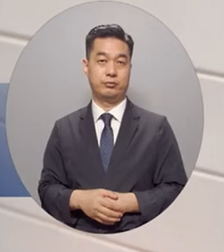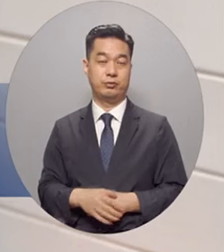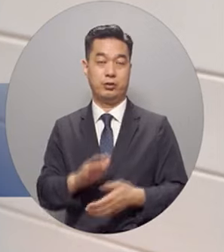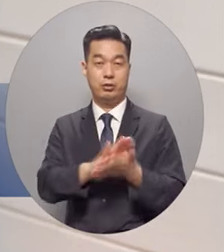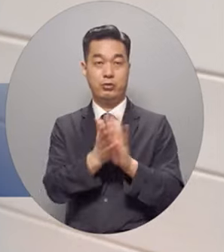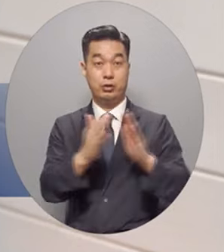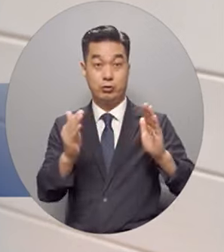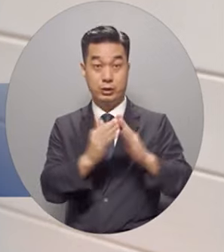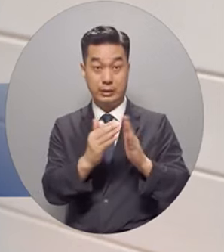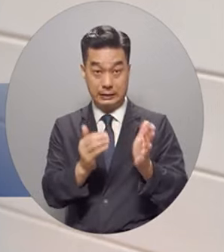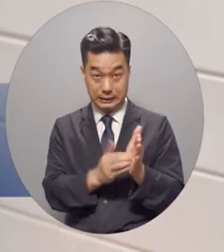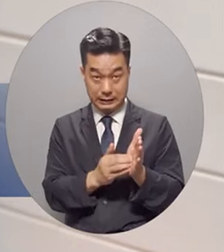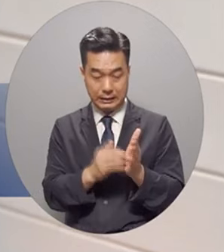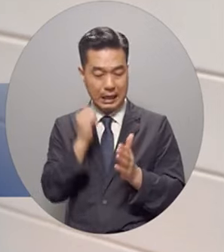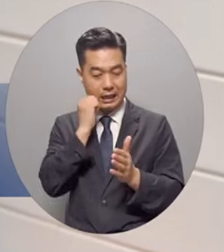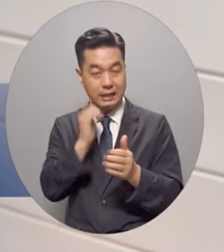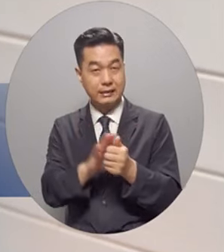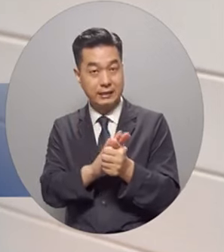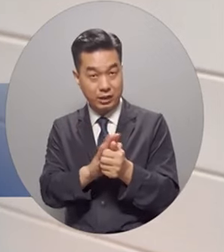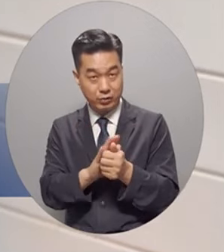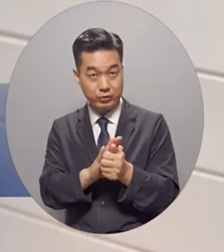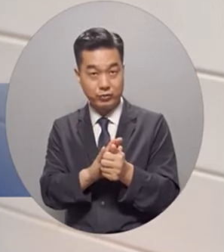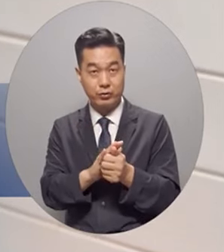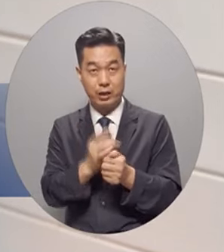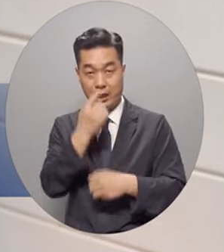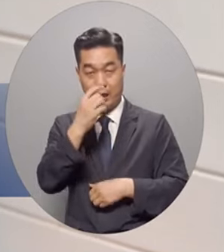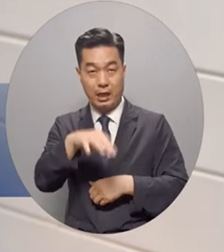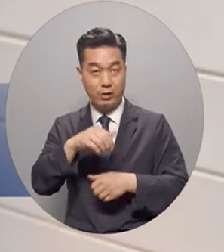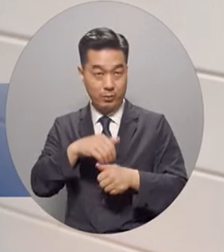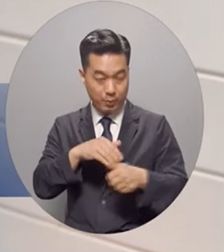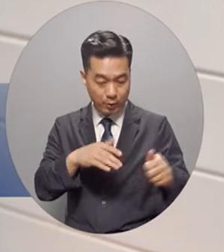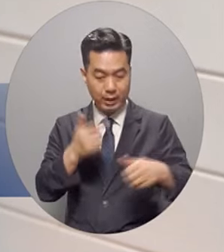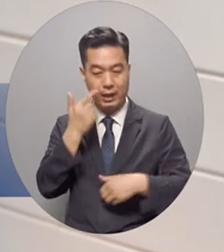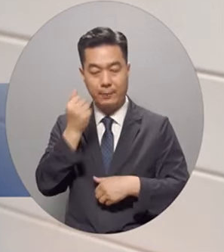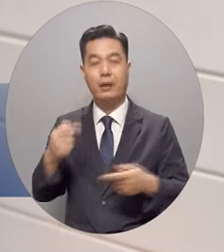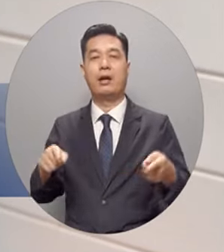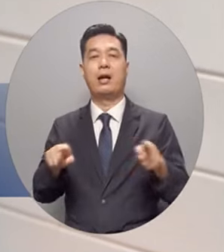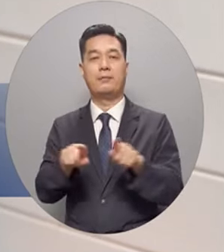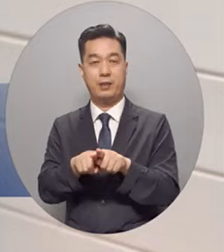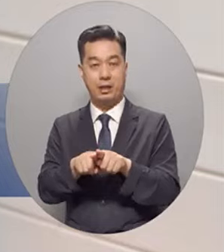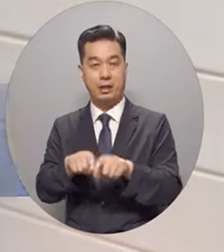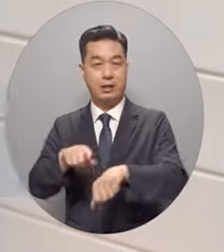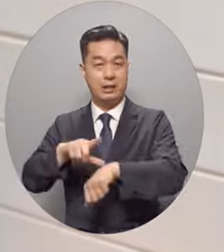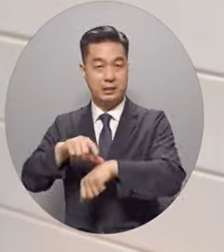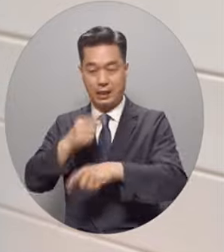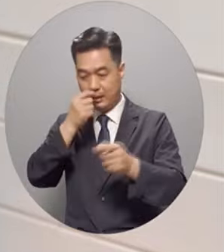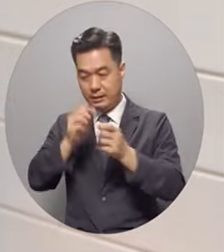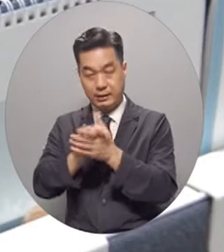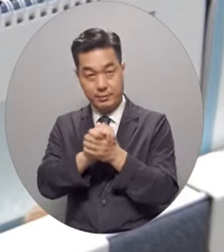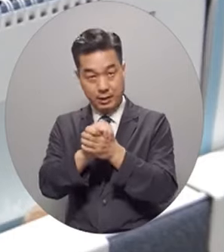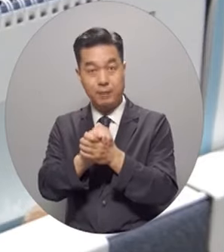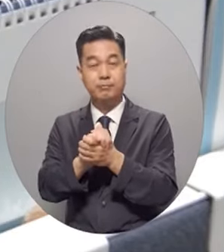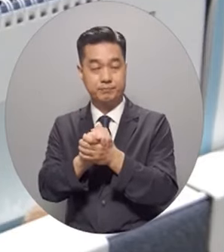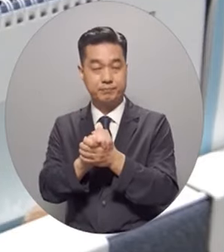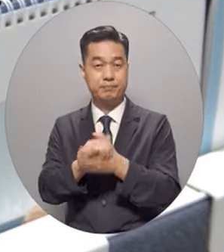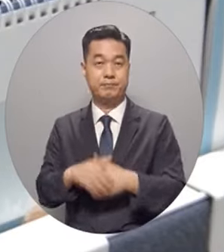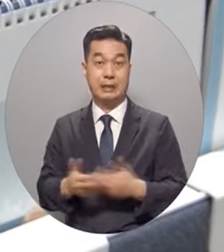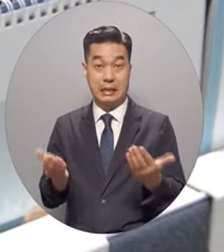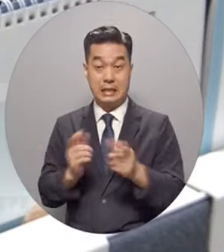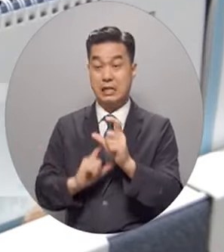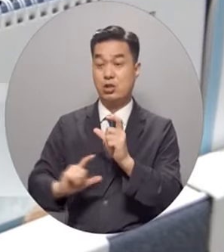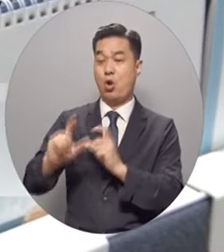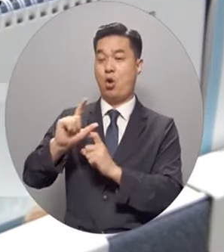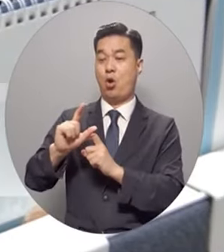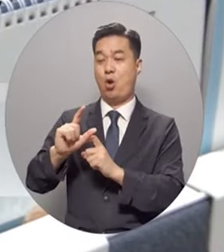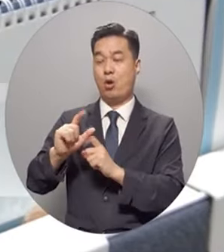챙겨주고 학원 보내고 아빠와 함께하는 그 시간에 따르는 친밀감. 일을 더 해야 하는